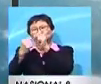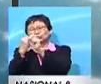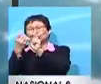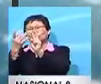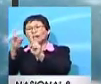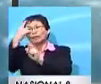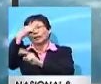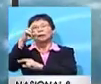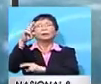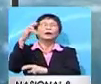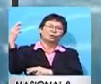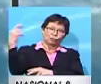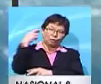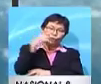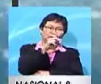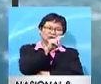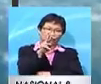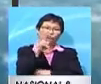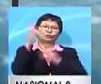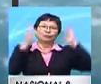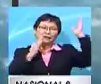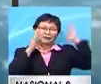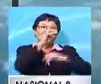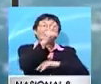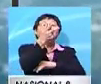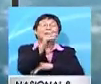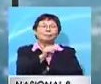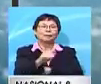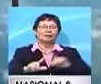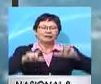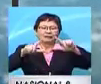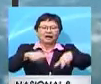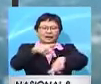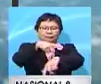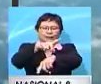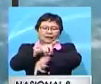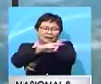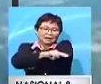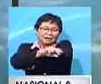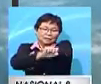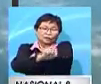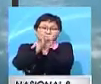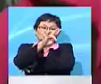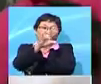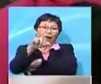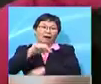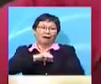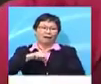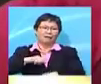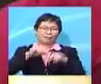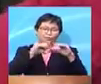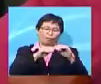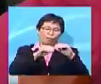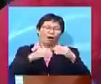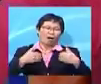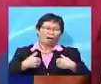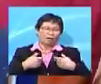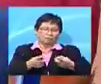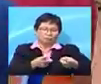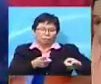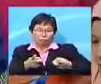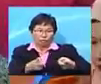bagi Radio Television Malaysia RTM. Bertempat di Port Dickson Negeri Sembilan, 75 ahli mesyuarat terdiri daripada